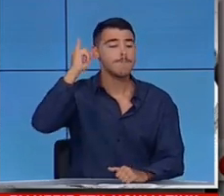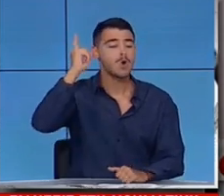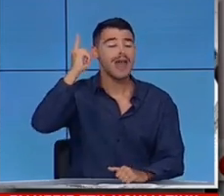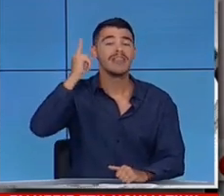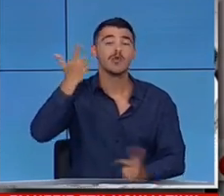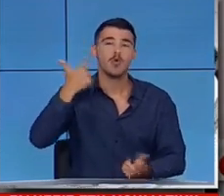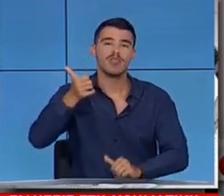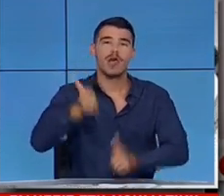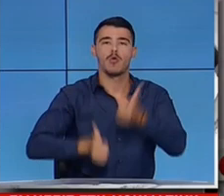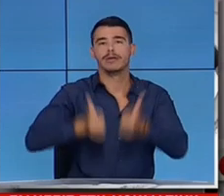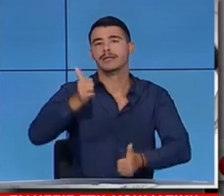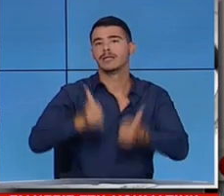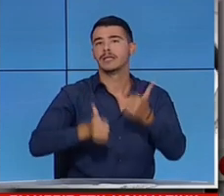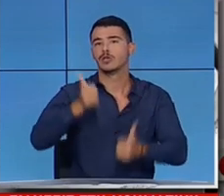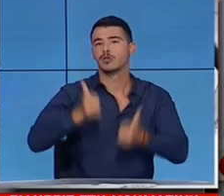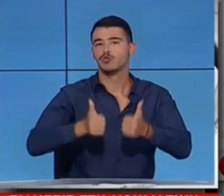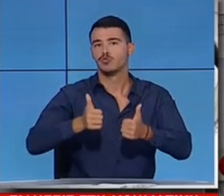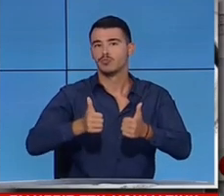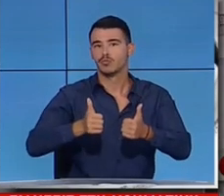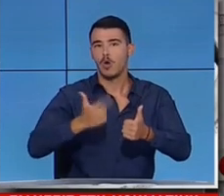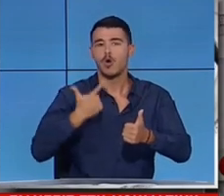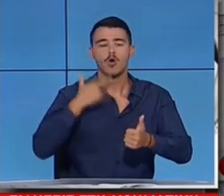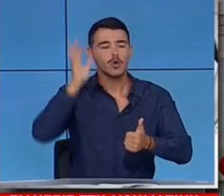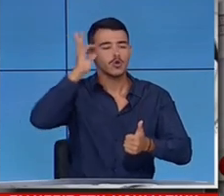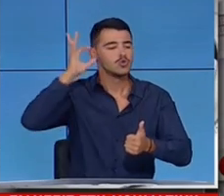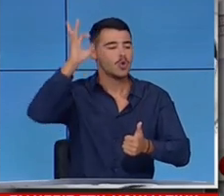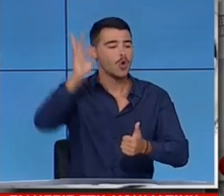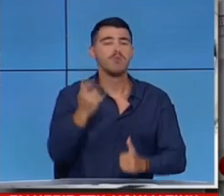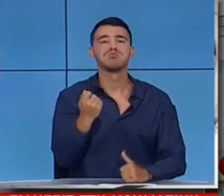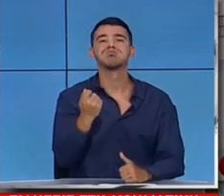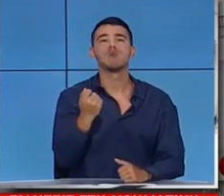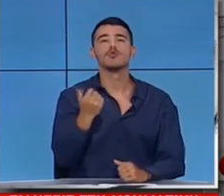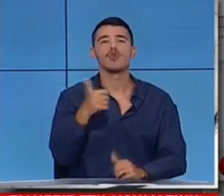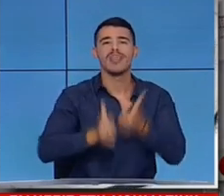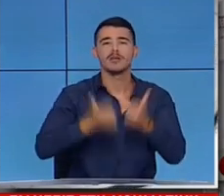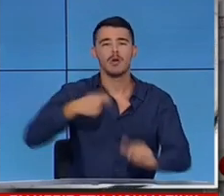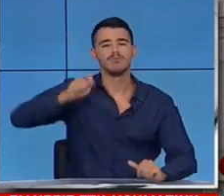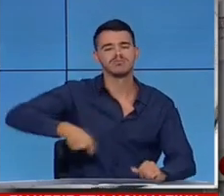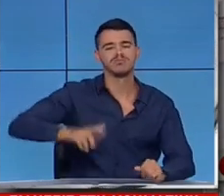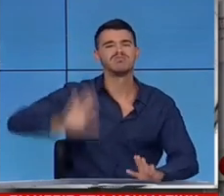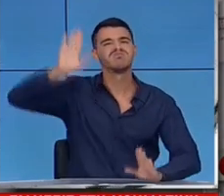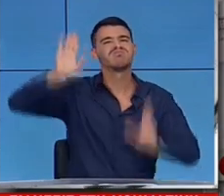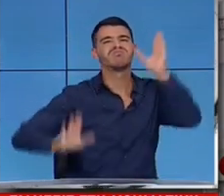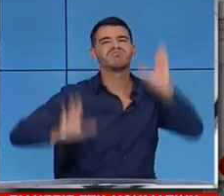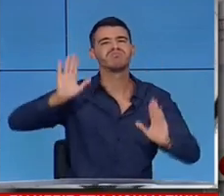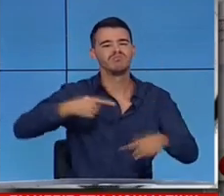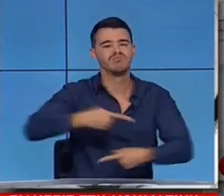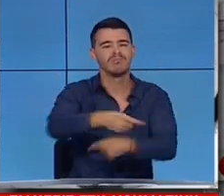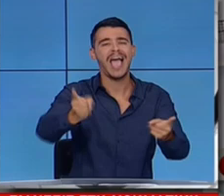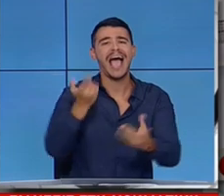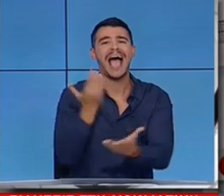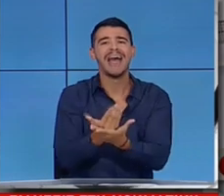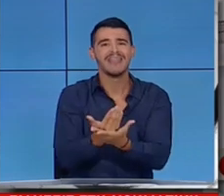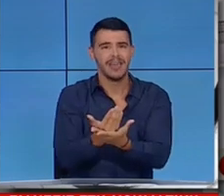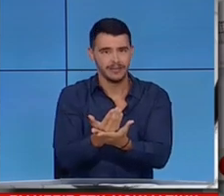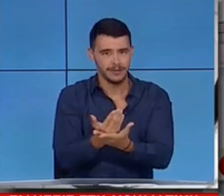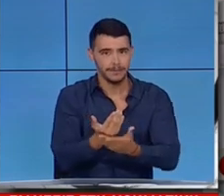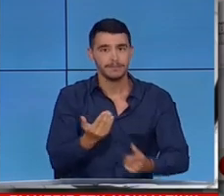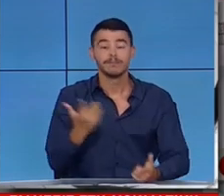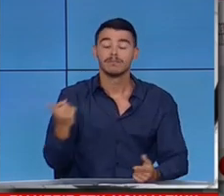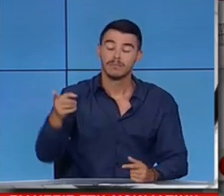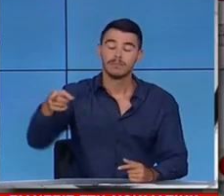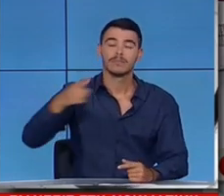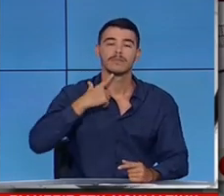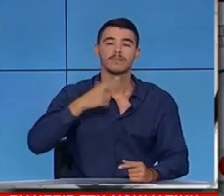πύχης ο οποίος μπήκε για το τίμημα το οποίο μπορεί να εισπράξει το δημόσιο. Με βάση αυτόν τον διαγωνισμό πήρε την απόφαση και το Εθνικό